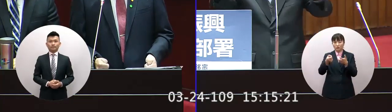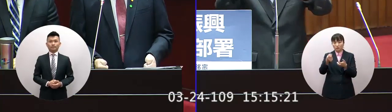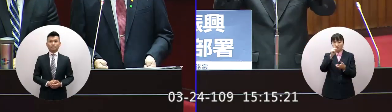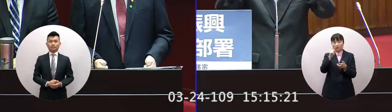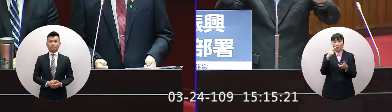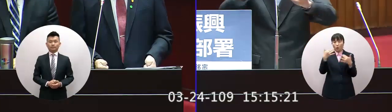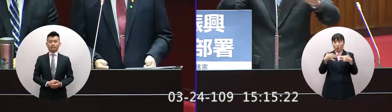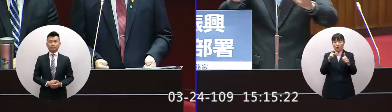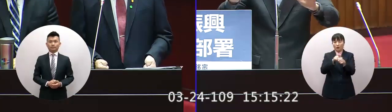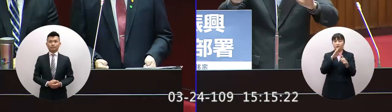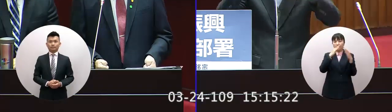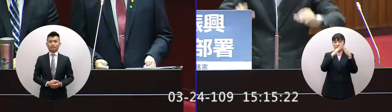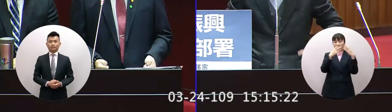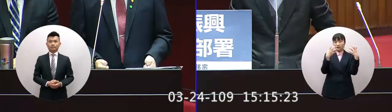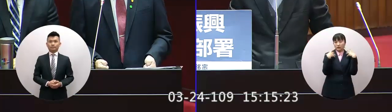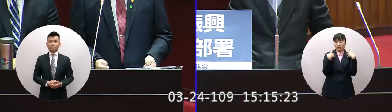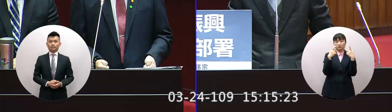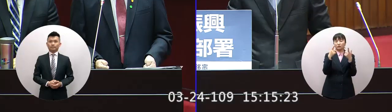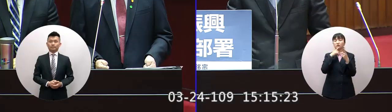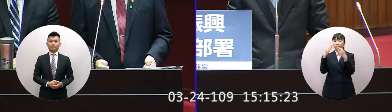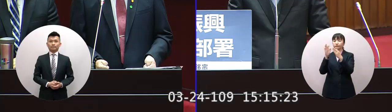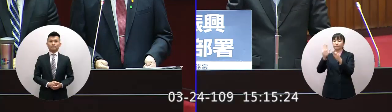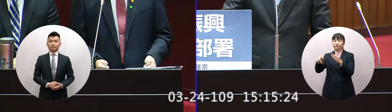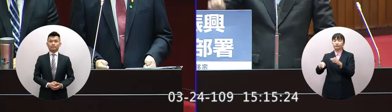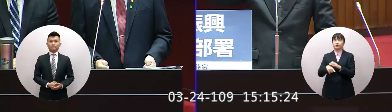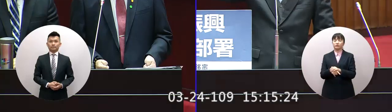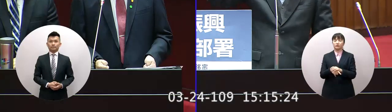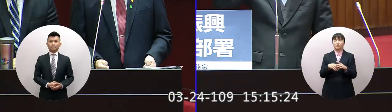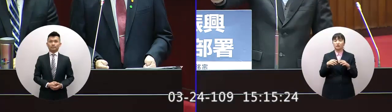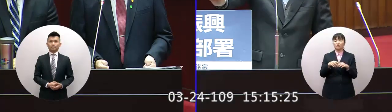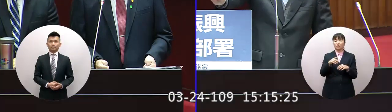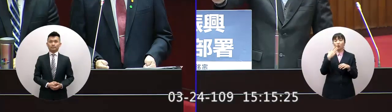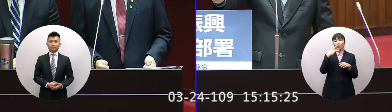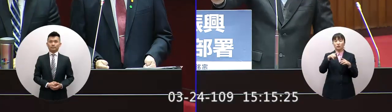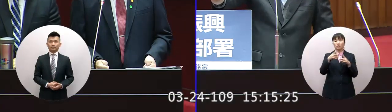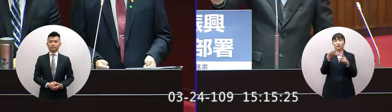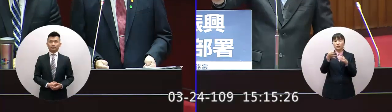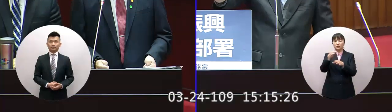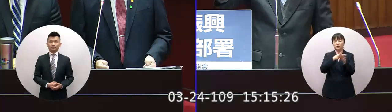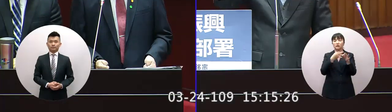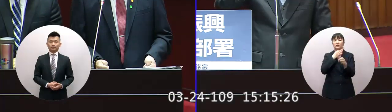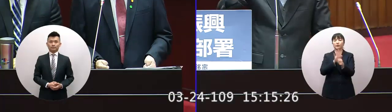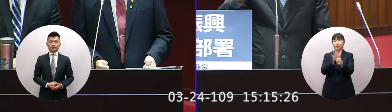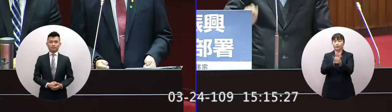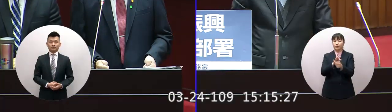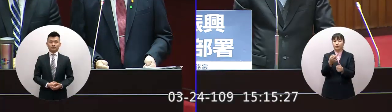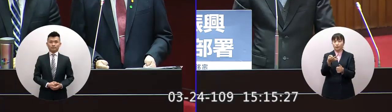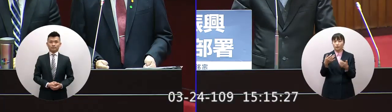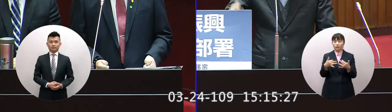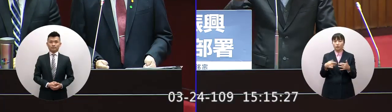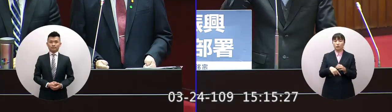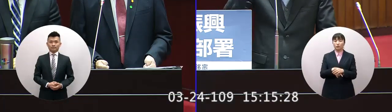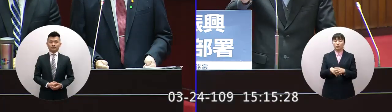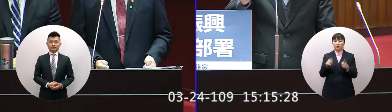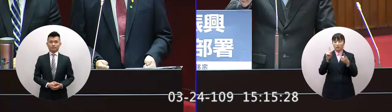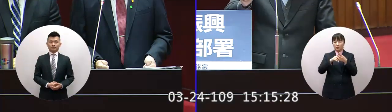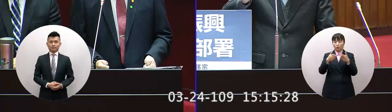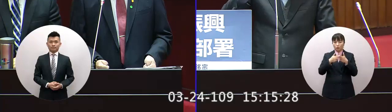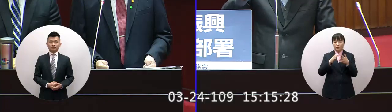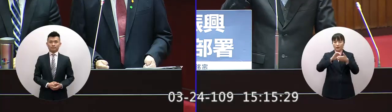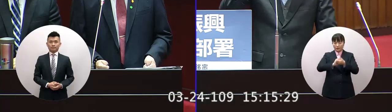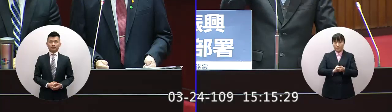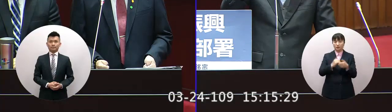这问题不在金管会，在银行。为什么？你假设纾困，所以我的建议是要订